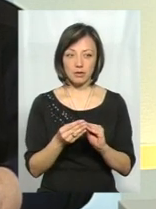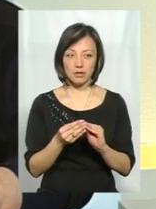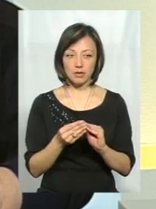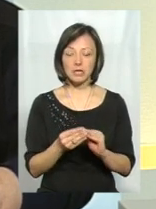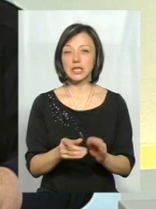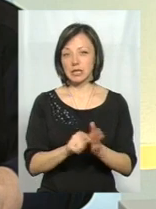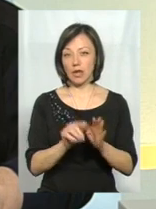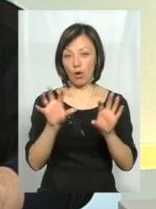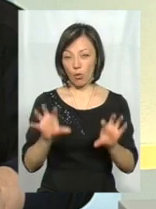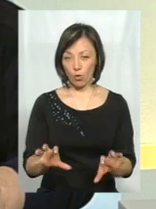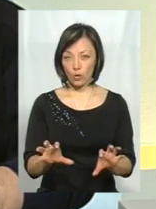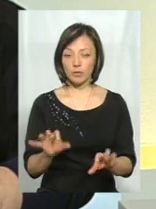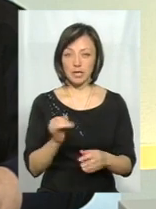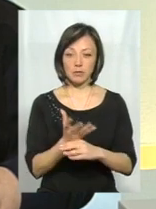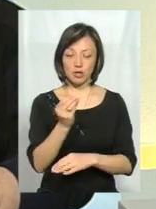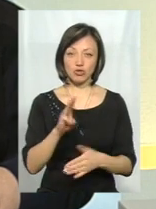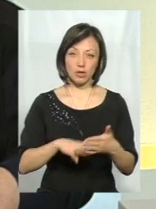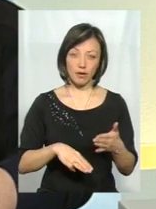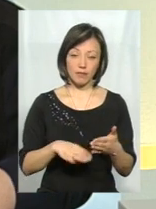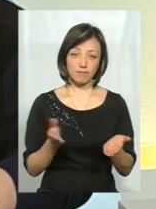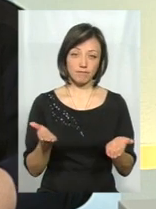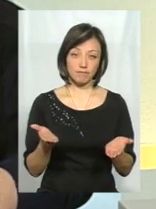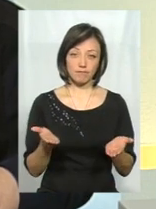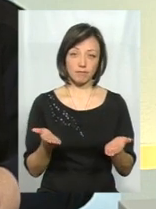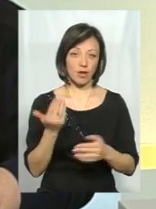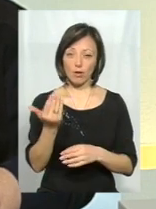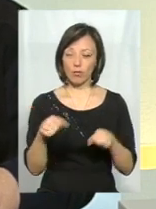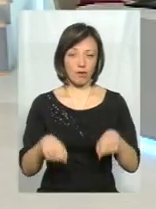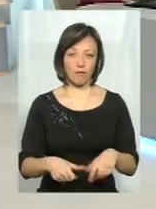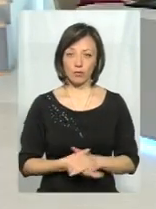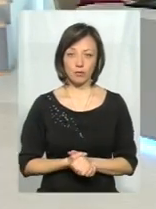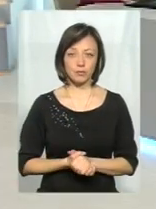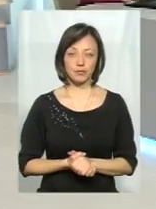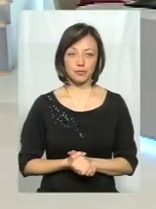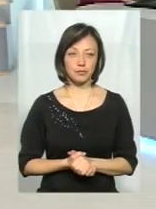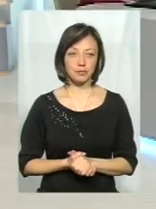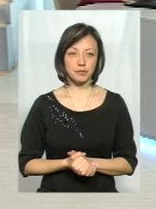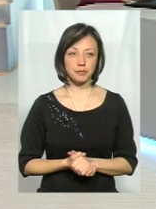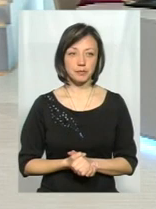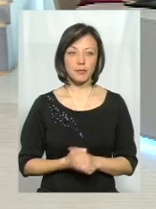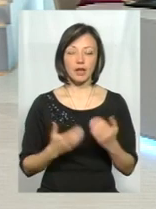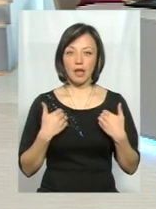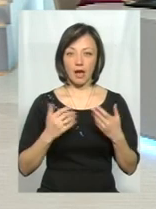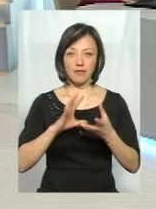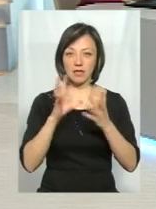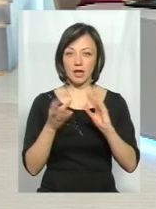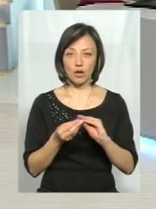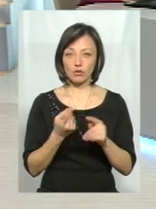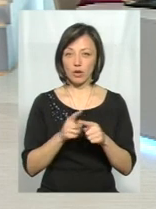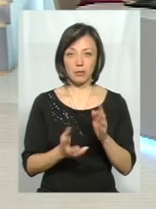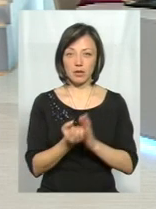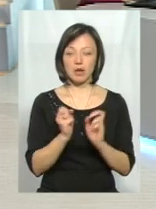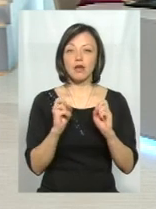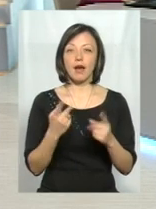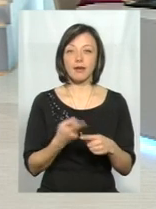з законом, от, і заплатити штрафні санкції, це його право. Ну, я взагалі цього не підтримую. Як це